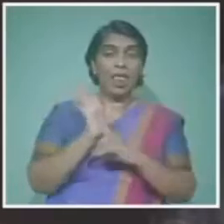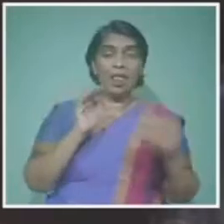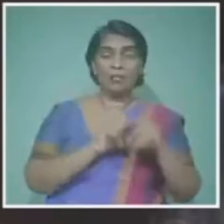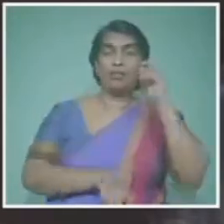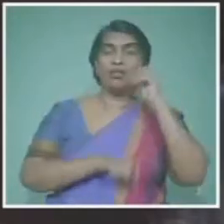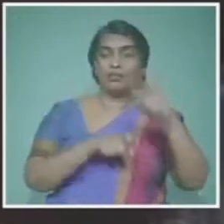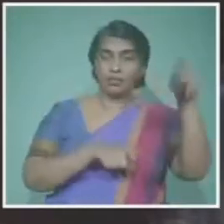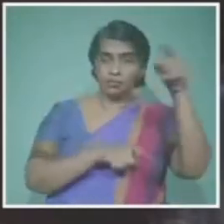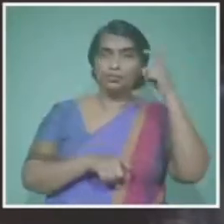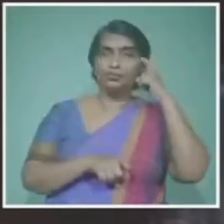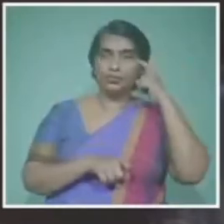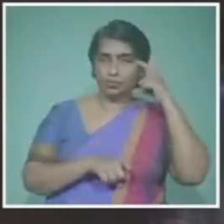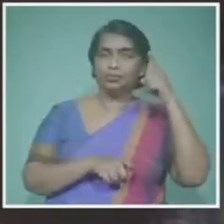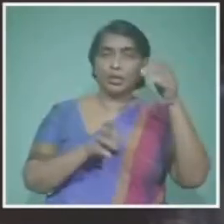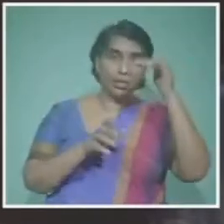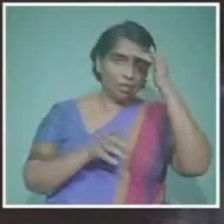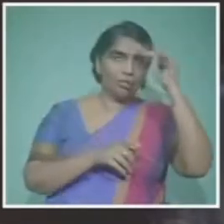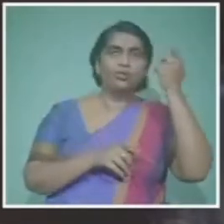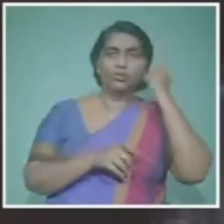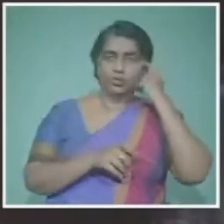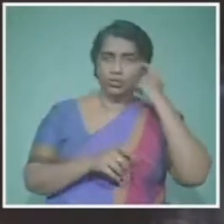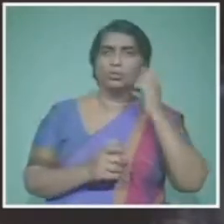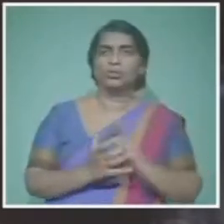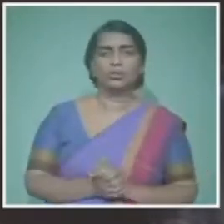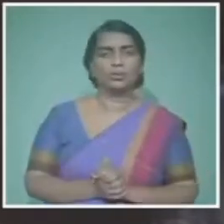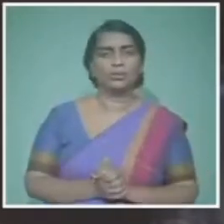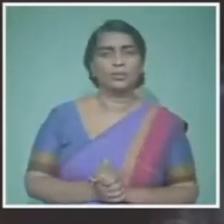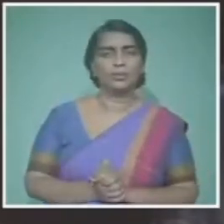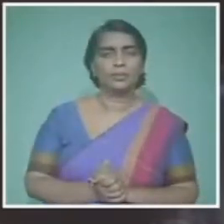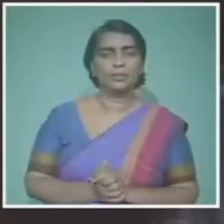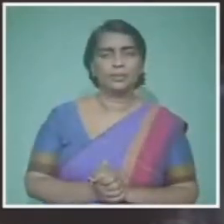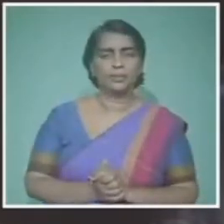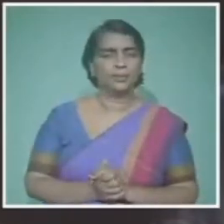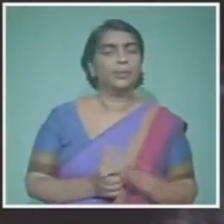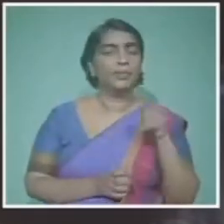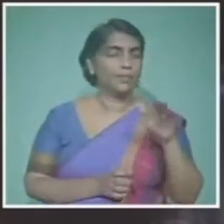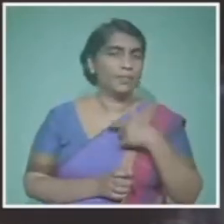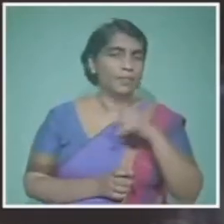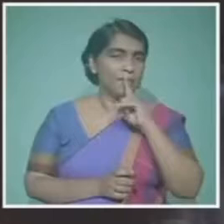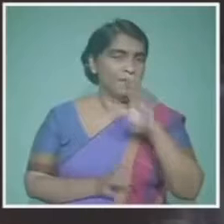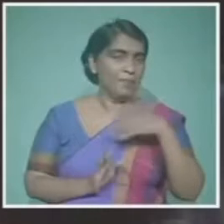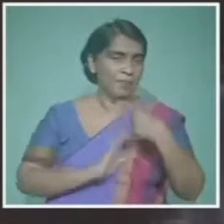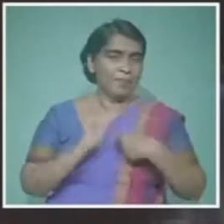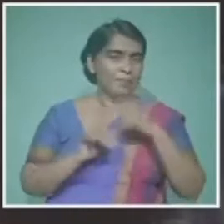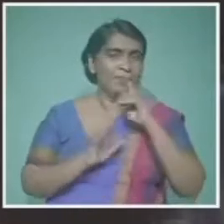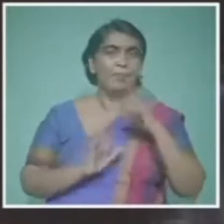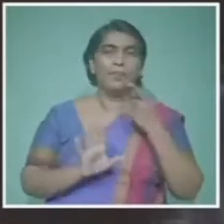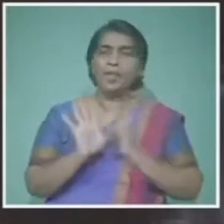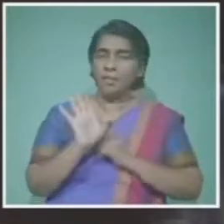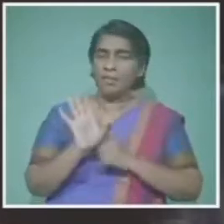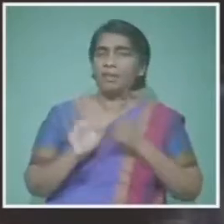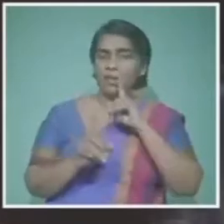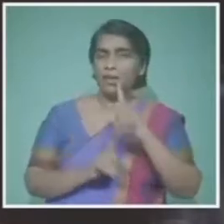ඔබතුමා දන්නවා. ඔබතුමා වාමාංශික නායකයෙක්. ඔබතුමා දන්නවා. ඒක හොඳට දන්නවා. මොකද මේක අපි කියන්නේ නැහැ. දැන් මේ රටේ අපි ඔබතුම කීකර